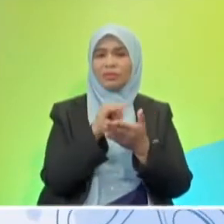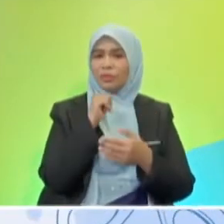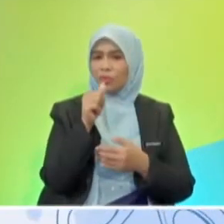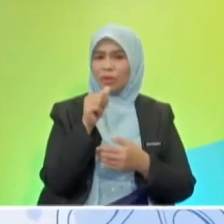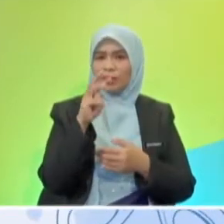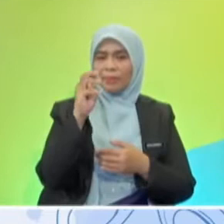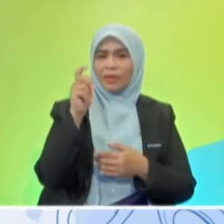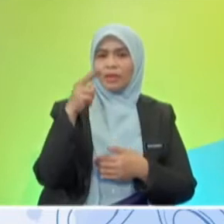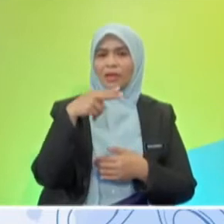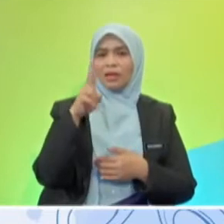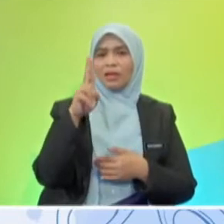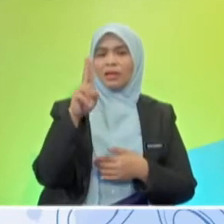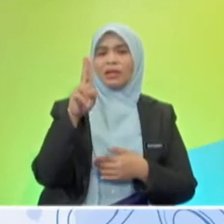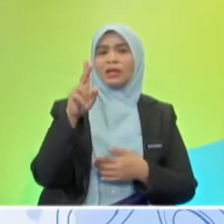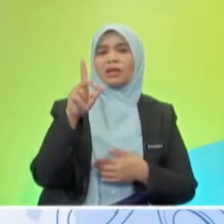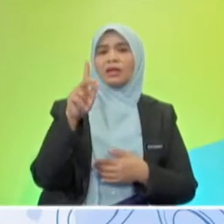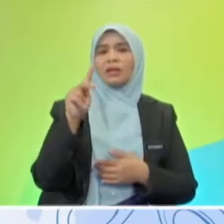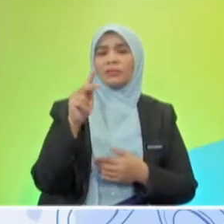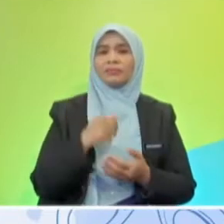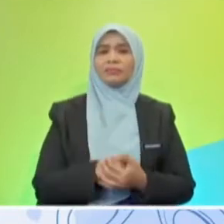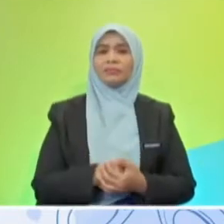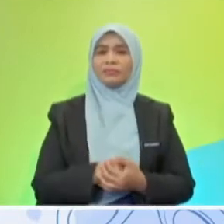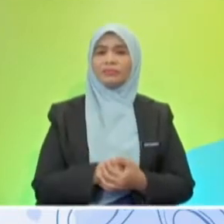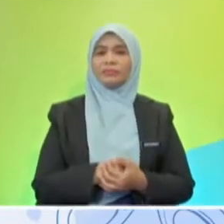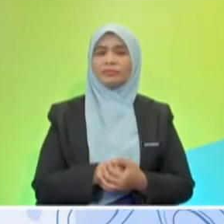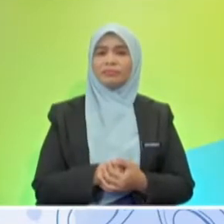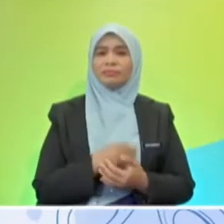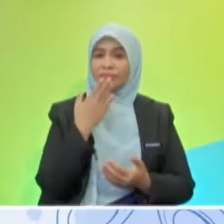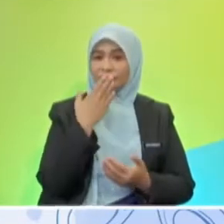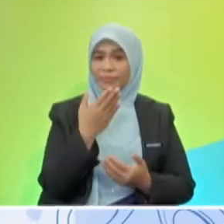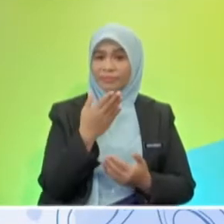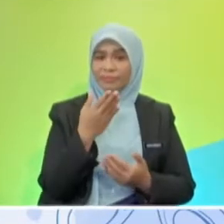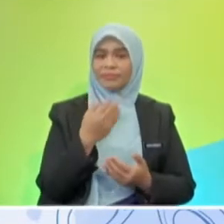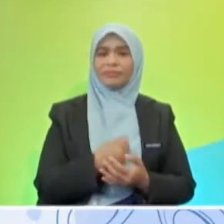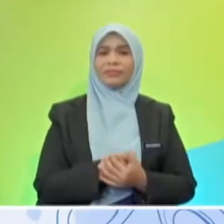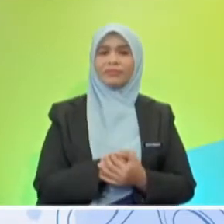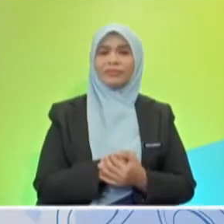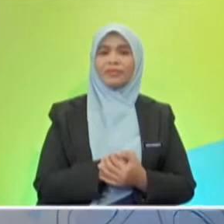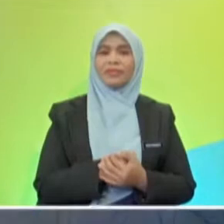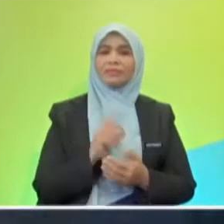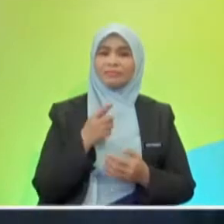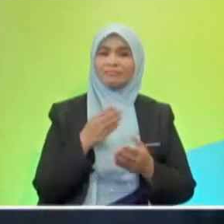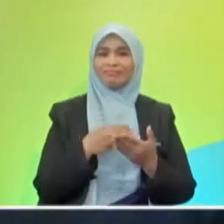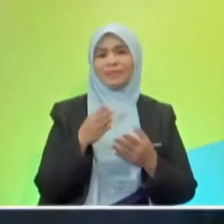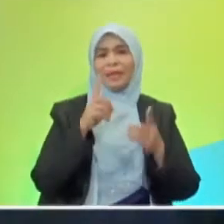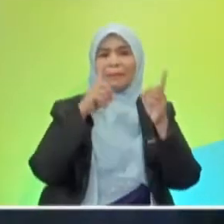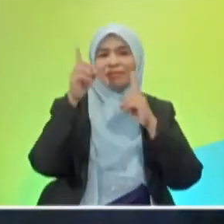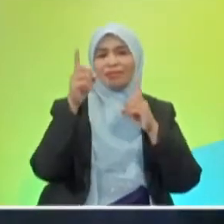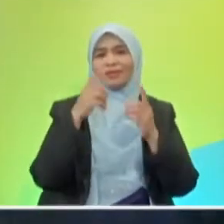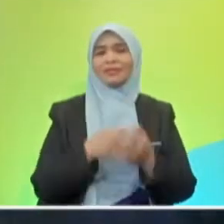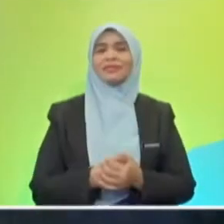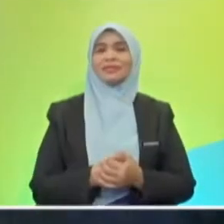pandangan beliau ini bertetanggaan dengan Azizah Oke terima kasih ada hampir betul tuh kita bagi bintang skema Adam